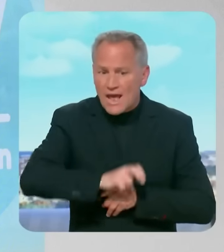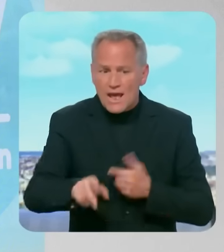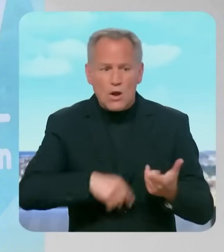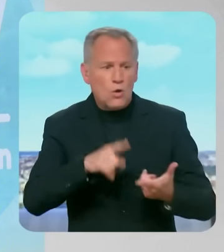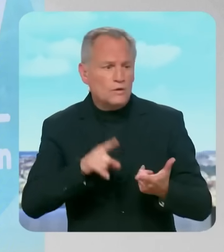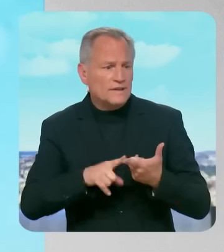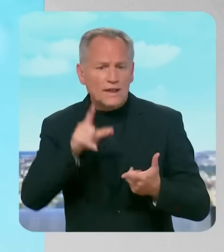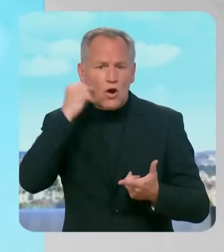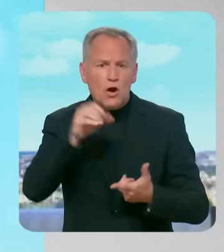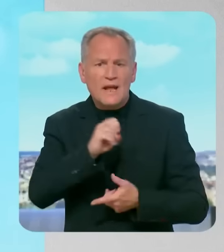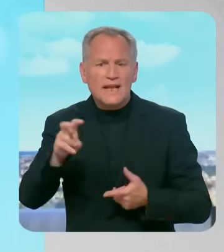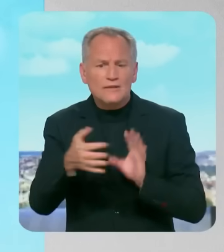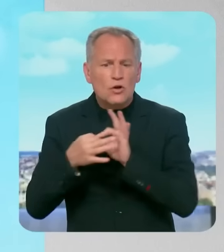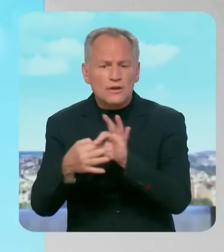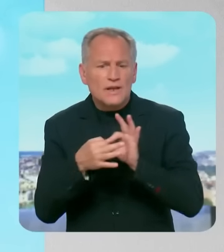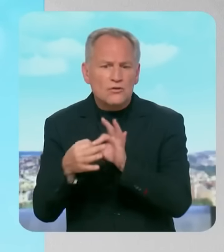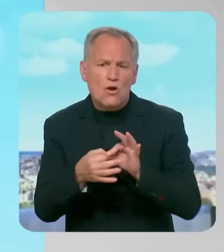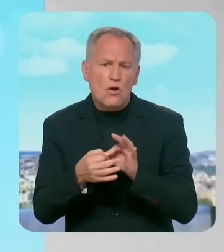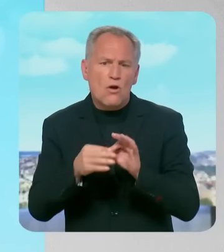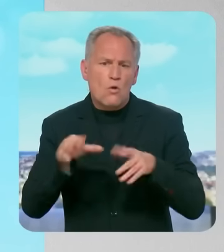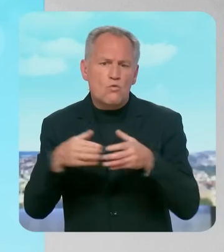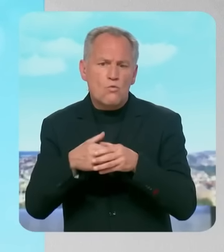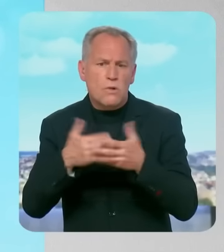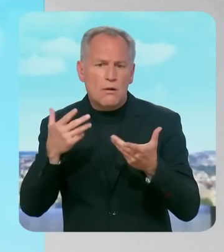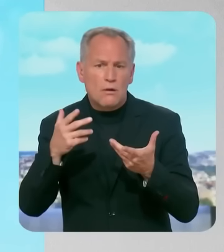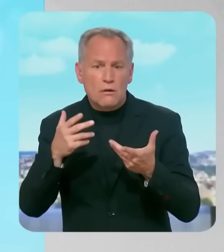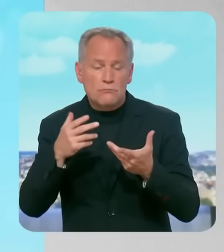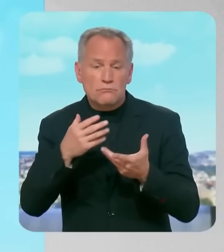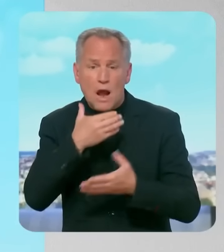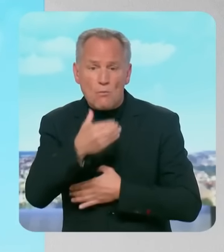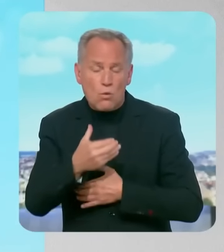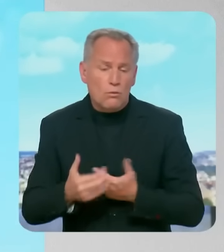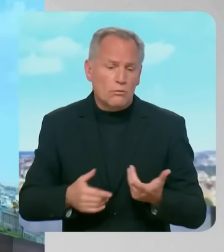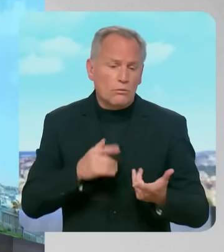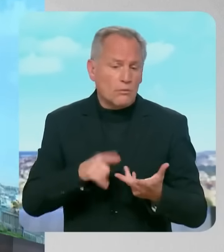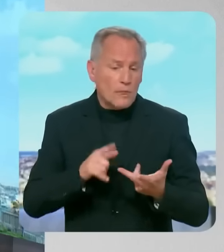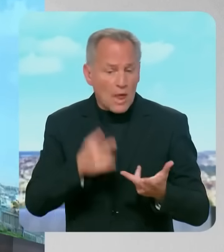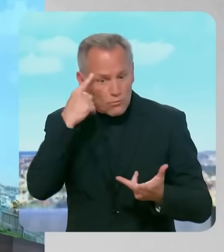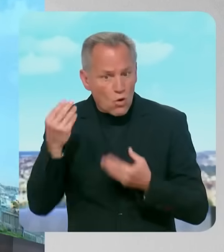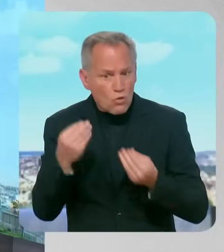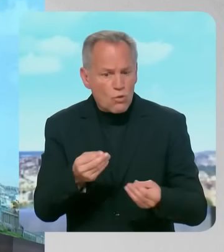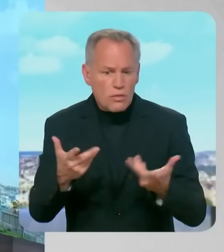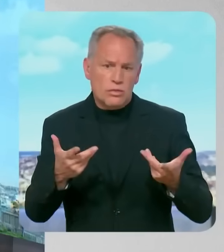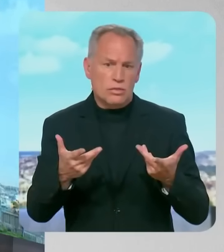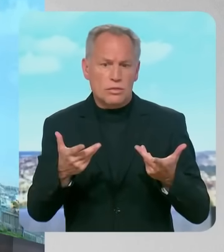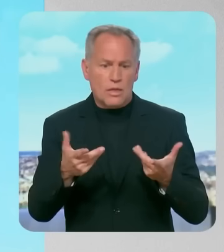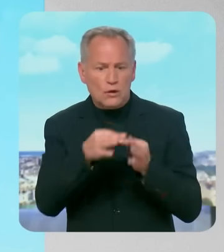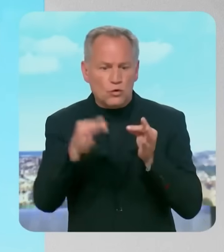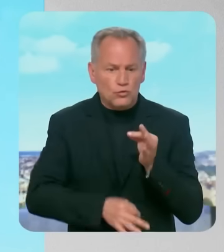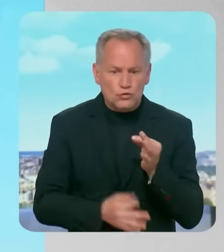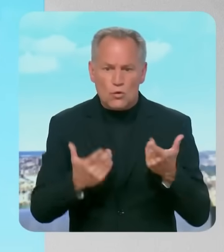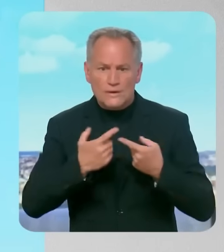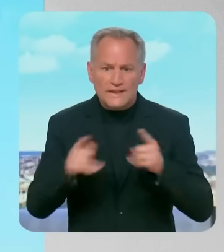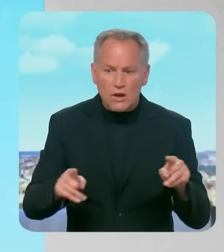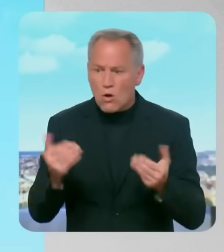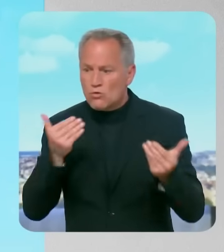de génération du parti de Benoît Hamon, pour ensemble essayer de proposer une alternative au duo qui nous est présenté entre Marine Le Pen